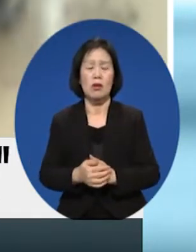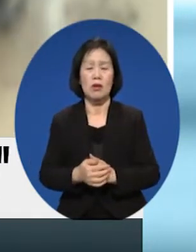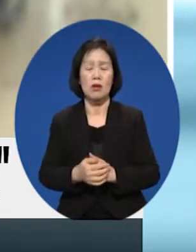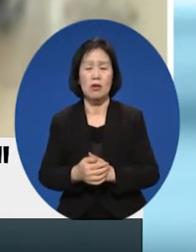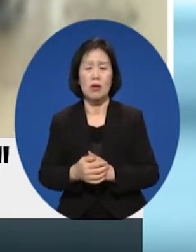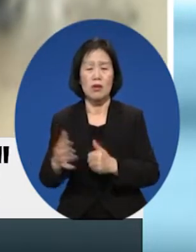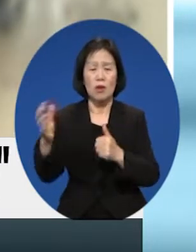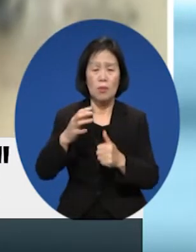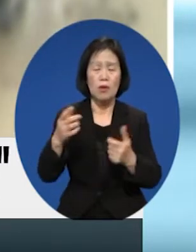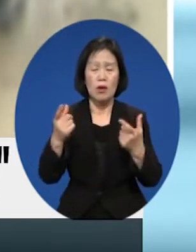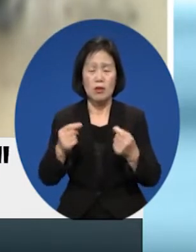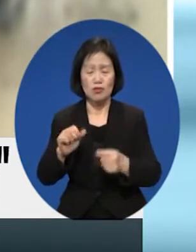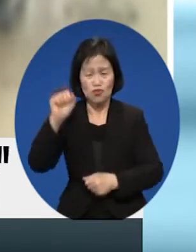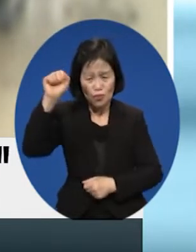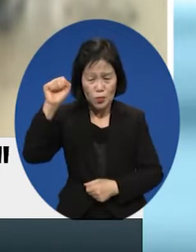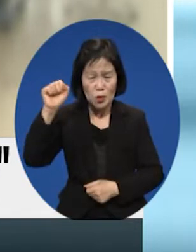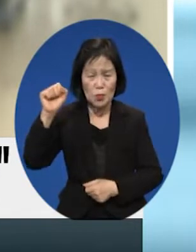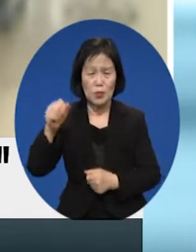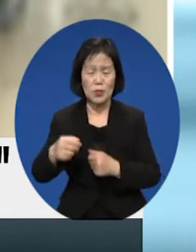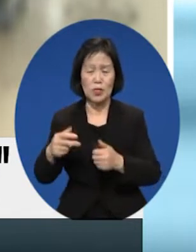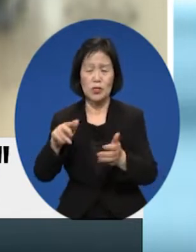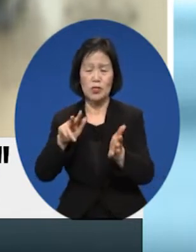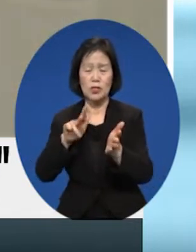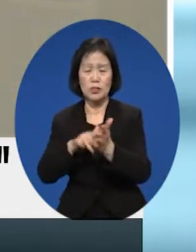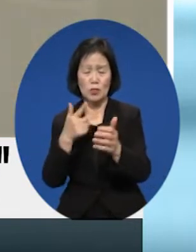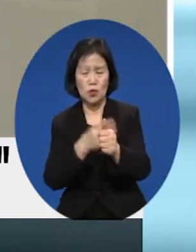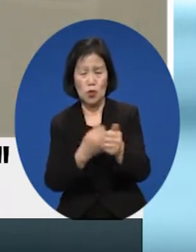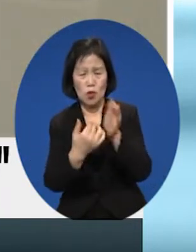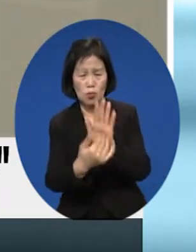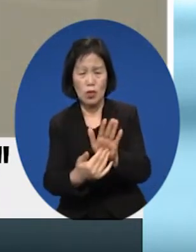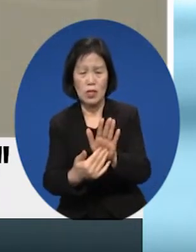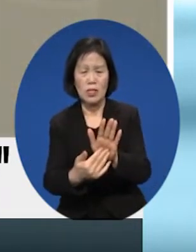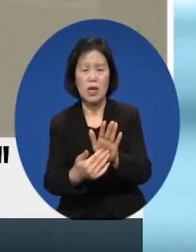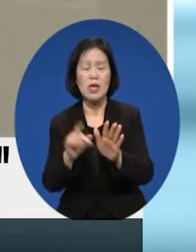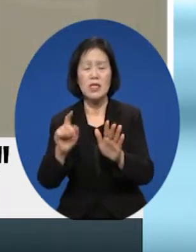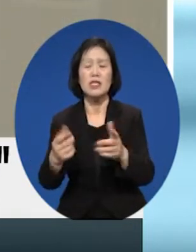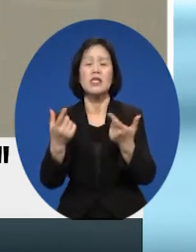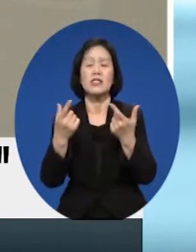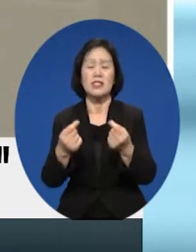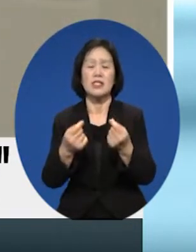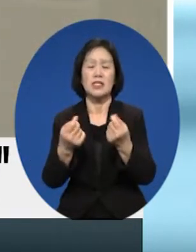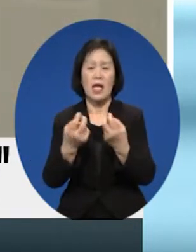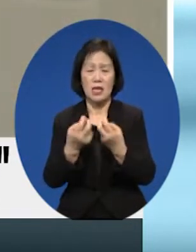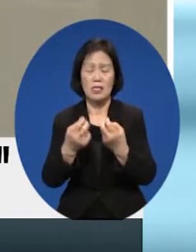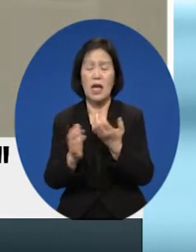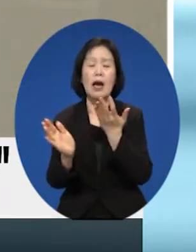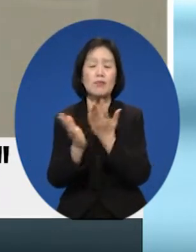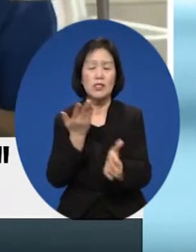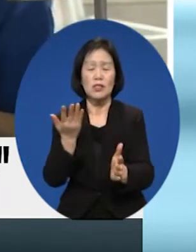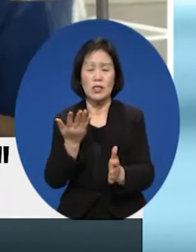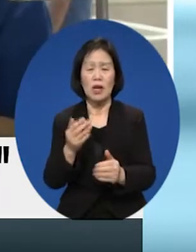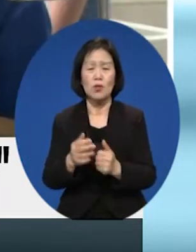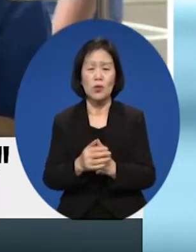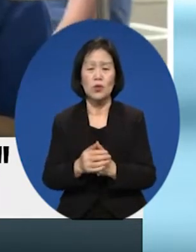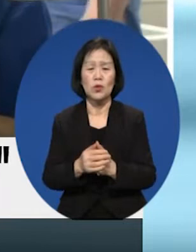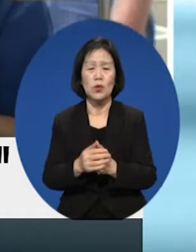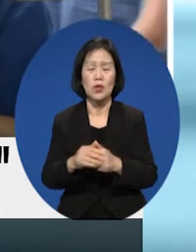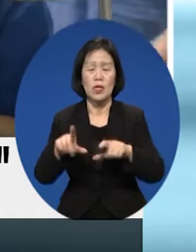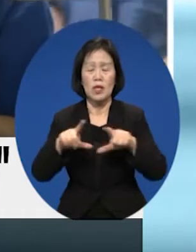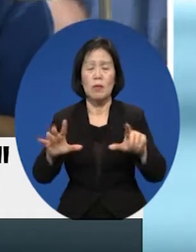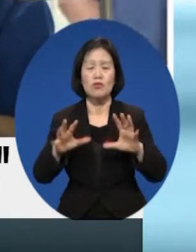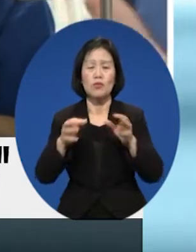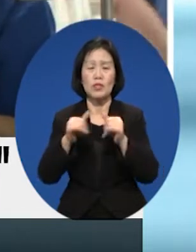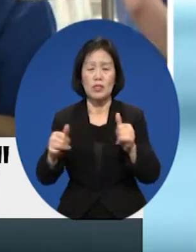협박하듯이 총파업하겠다. 뭐 접종을 갖다 무조건 거부하겠다. 이런 대응 자체가 굉장히 비합리적이고 그 일반